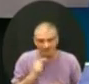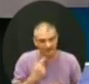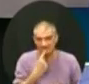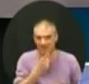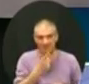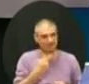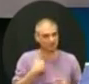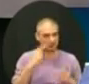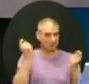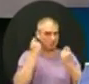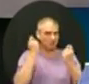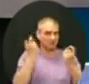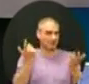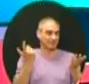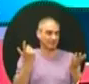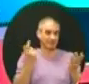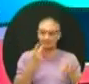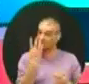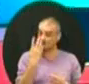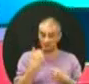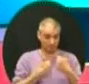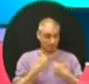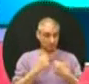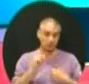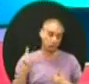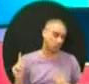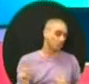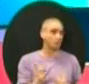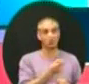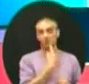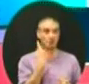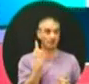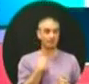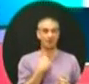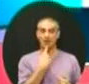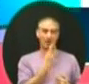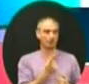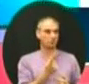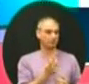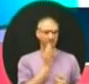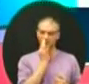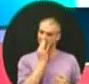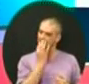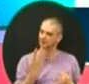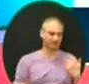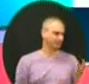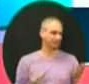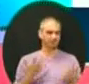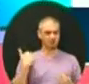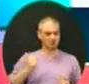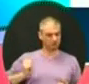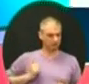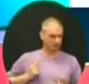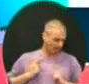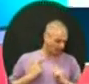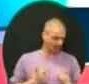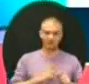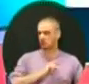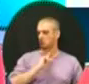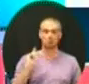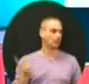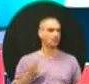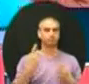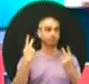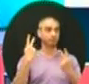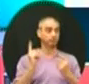להגיד לך שאני מאוד מופתעת. ארבעה מתמודדים, כולם אמרנו צעירים, יוצאי יחידות קרביות, כולם